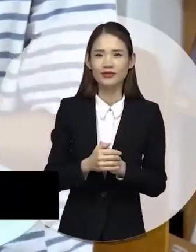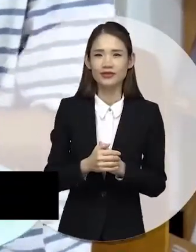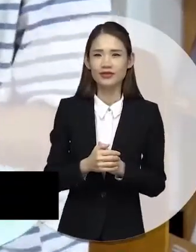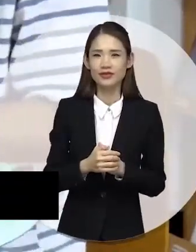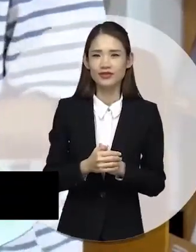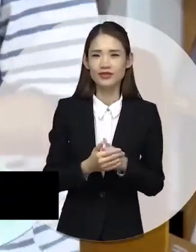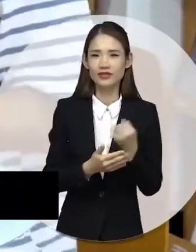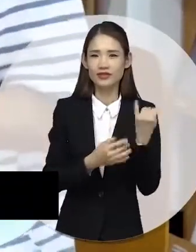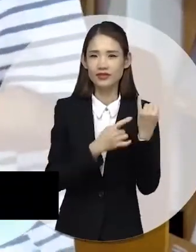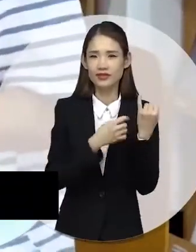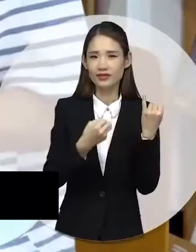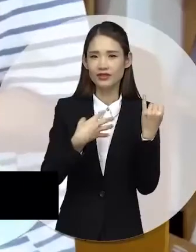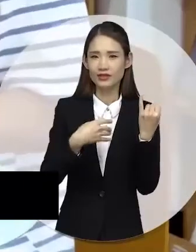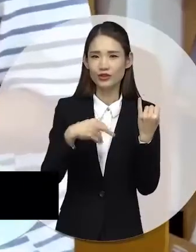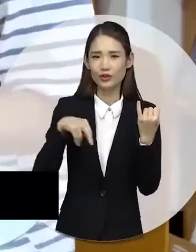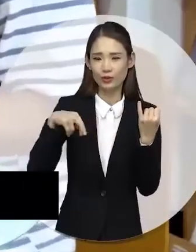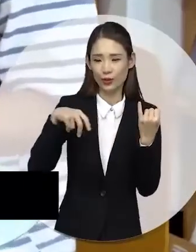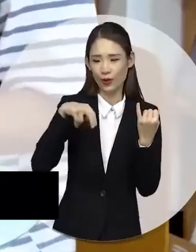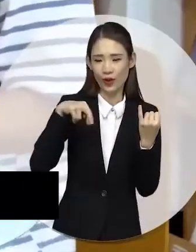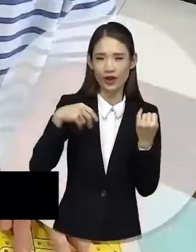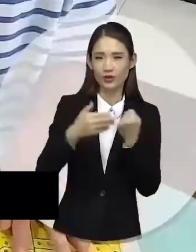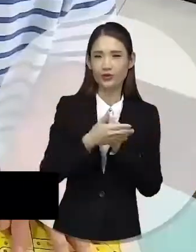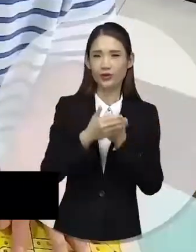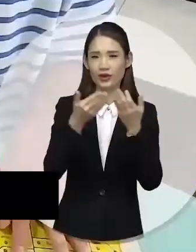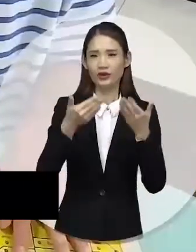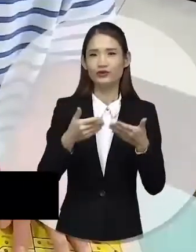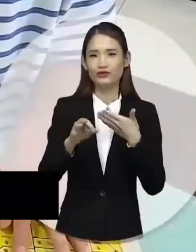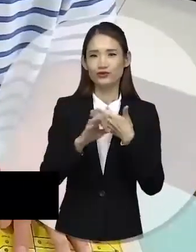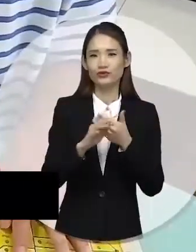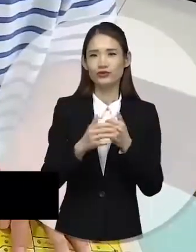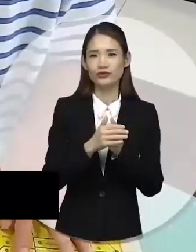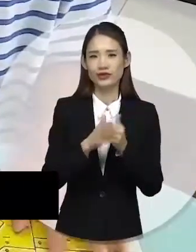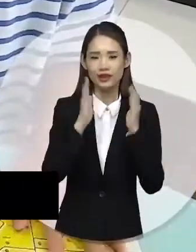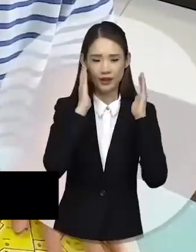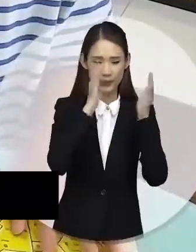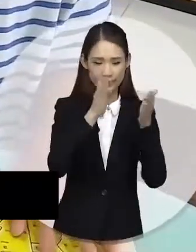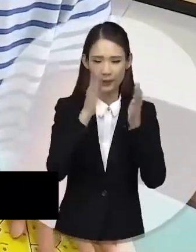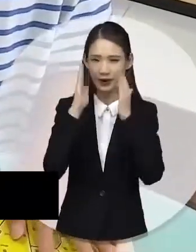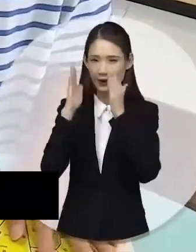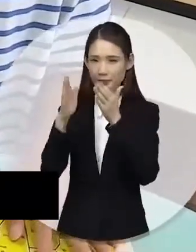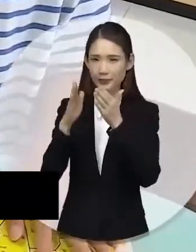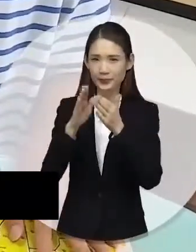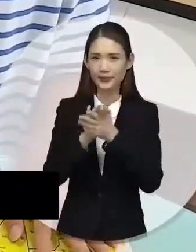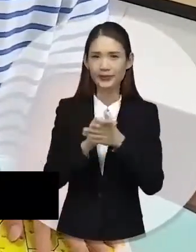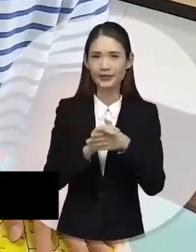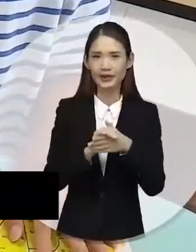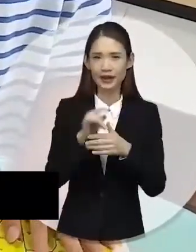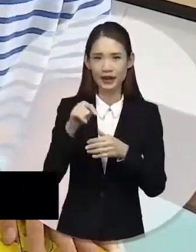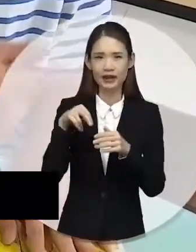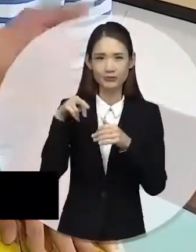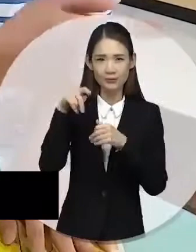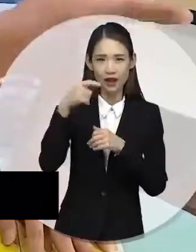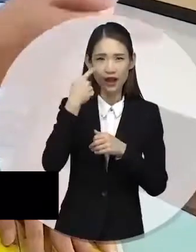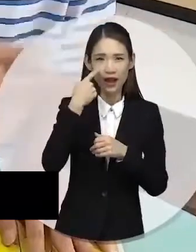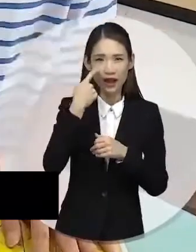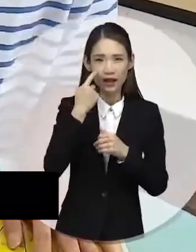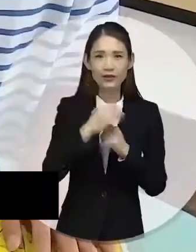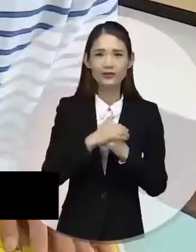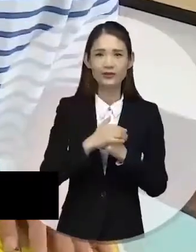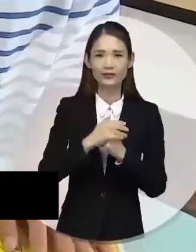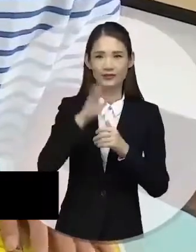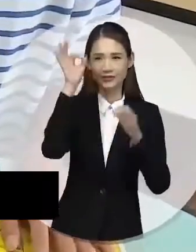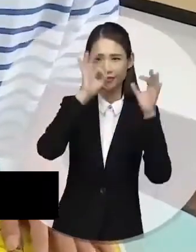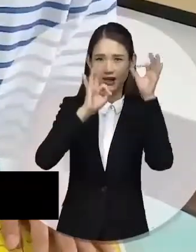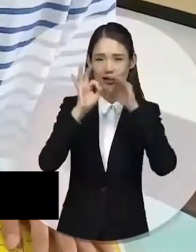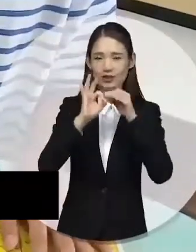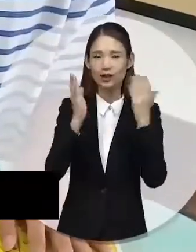너가 살짝 이렇게 나 이렇게 보행할 때 도와주면은 내가 그 방향을 잡아서 한번 가볼 테니까 내가